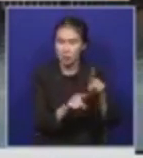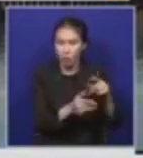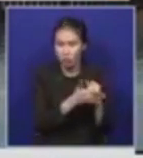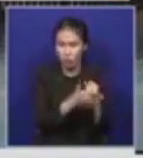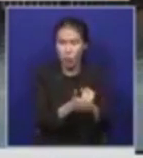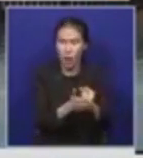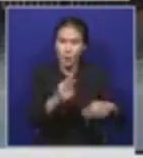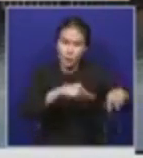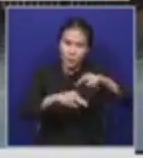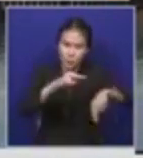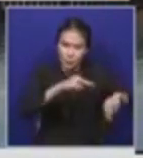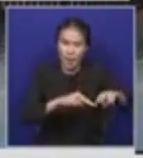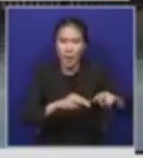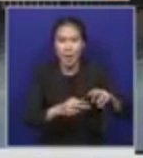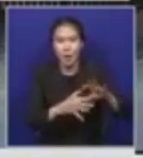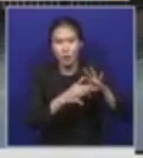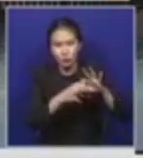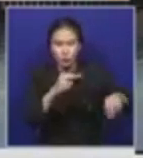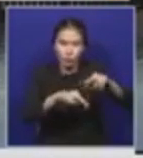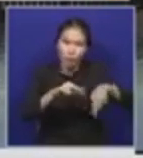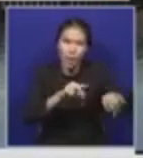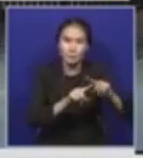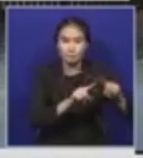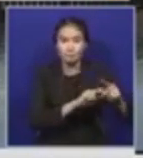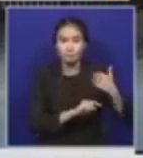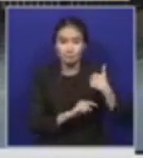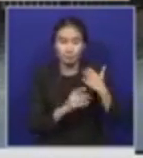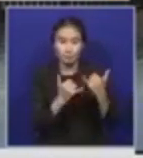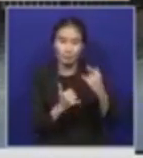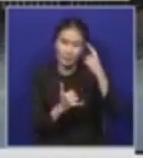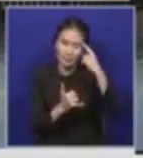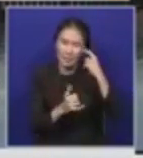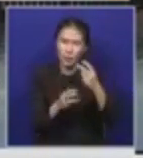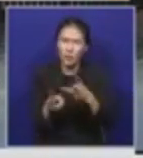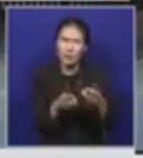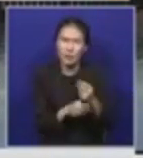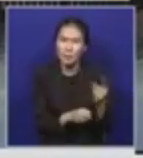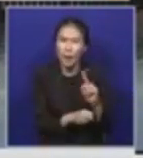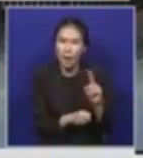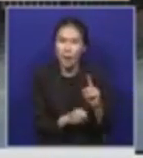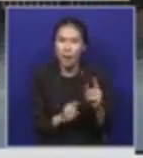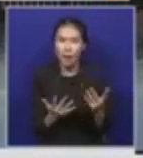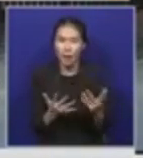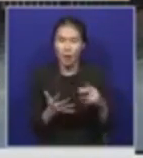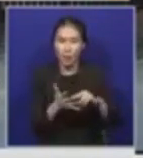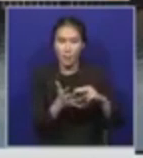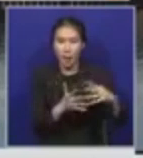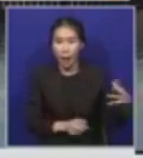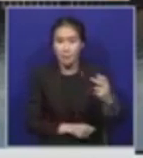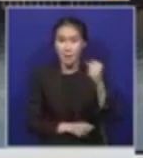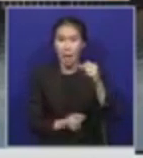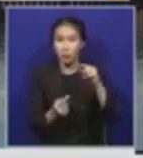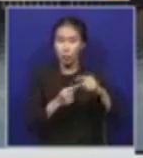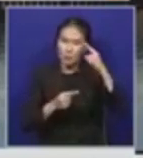รักษาหรือว่าคุ้มครองเมล็ดพันธุ์ของเรานะครับเราจะทำอย่างไรนะครับว่าอำนาจในการตัดสิน